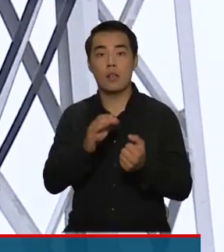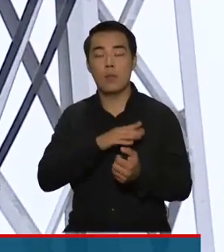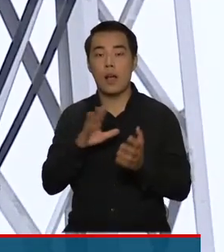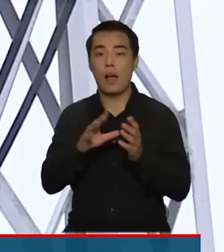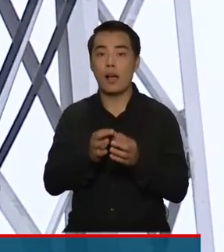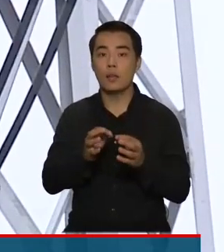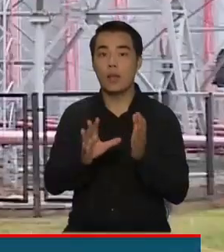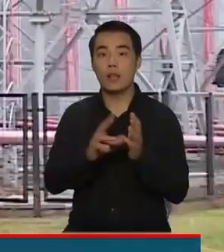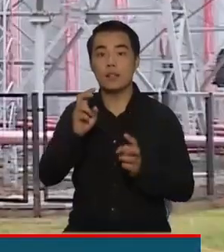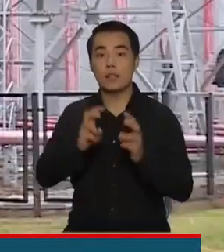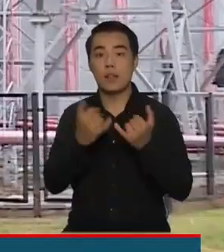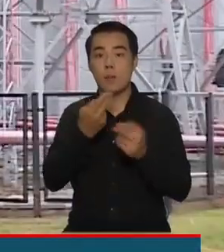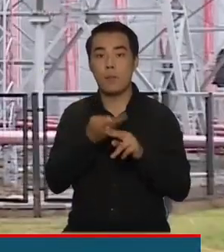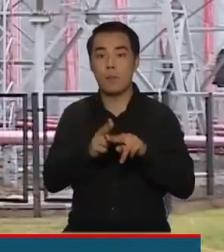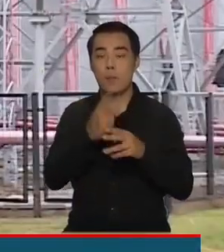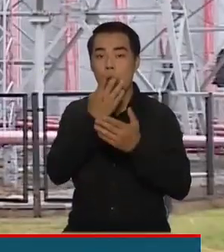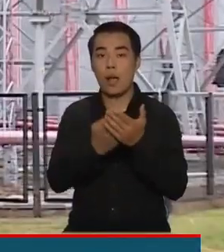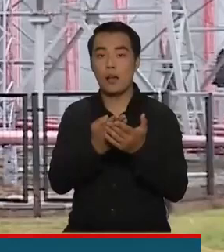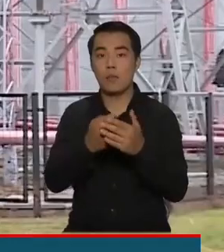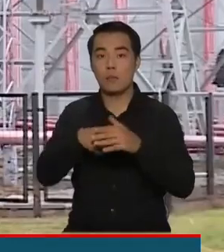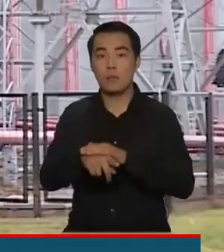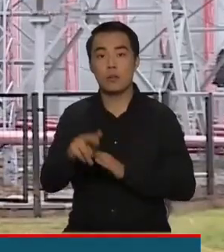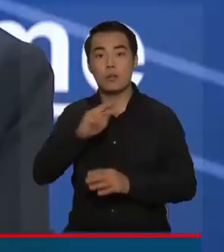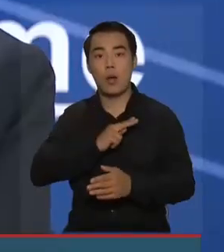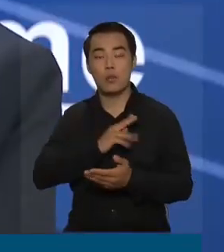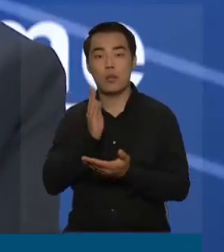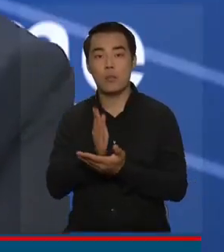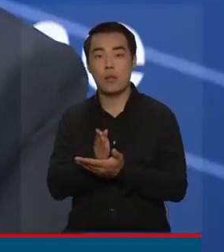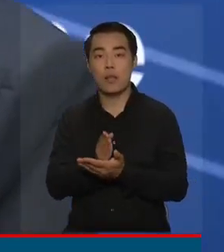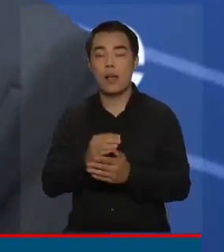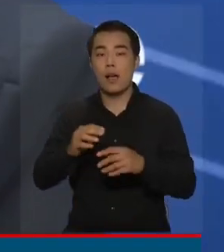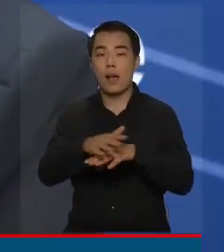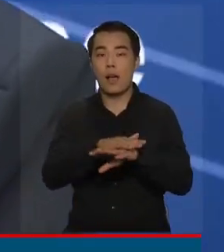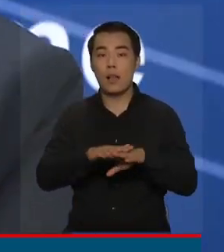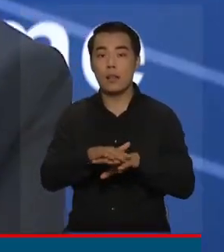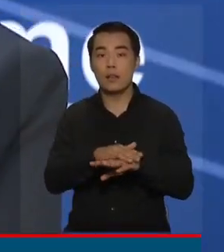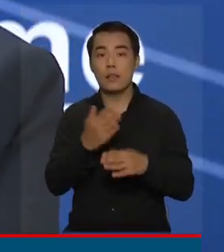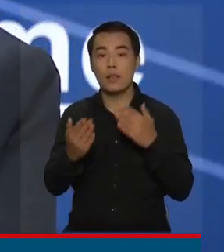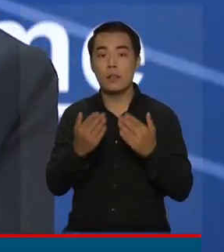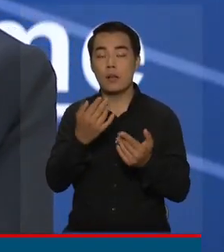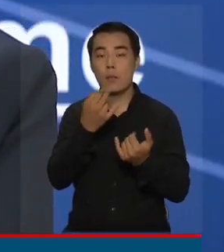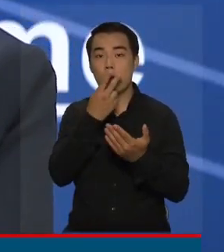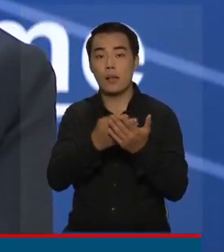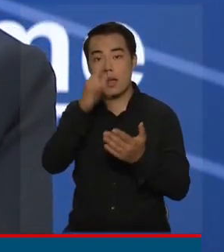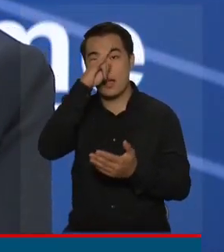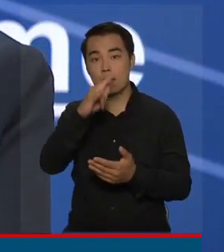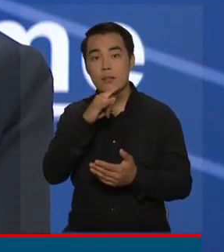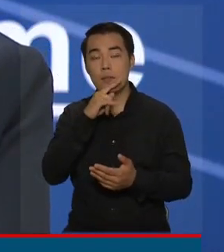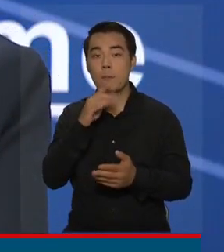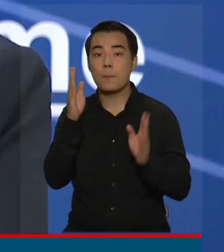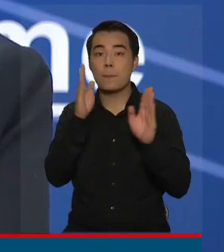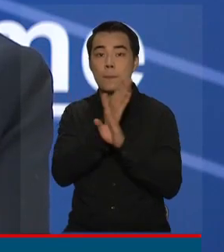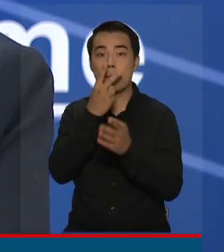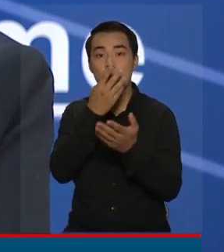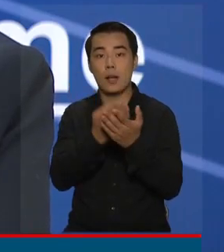электр станциясын салу осы тұжырымдама негізінде жүзеге асырылады. Халықаралық рейтинг бойынша Қазақстанның экологиялық